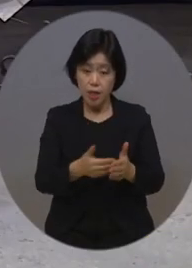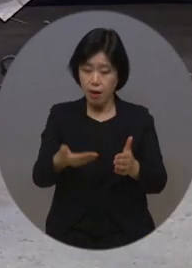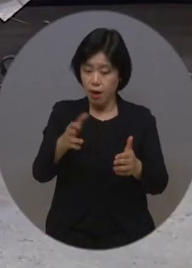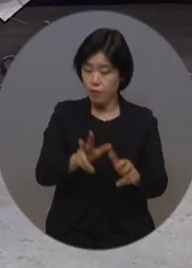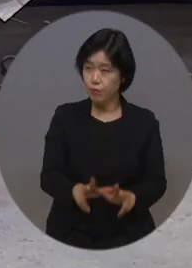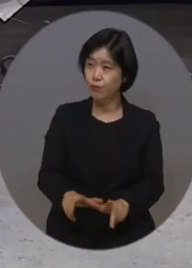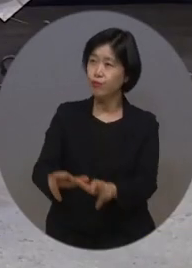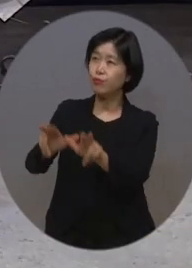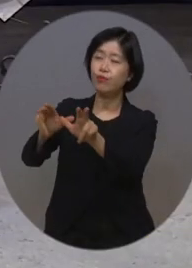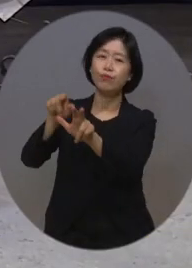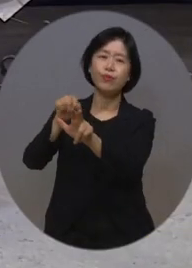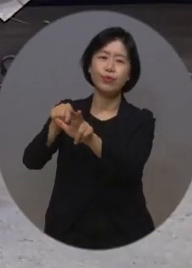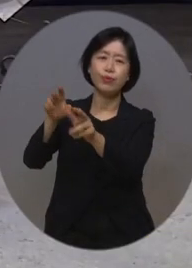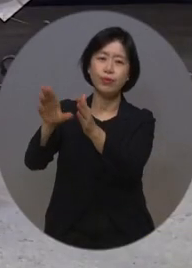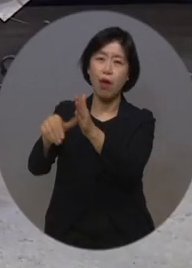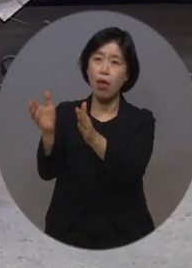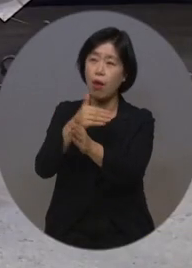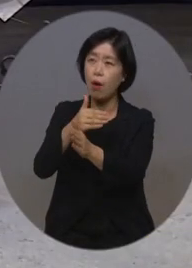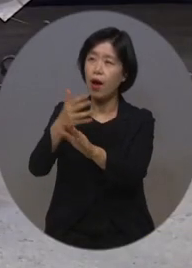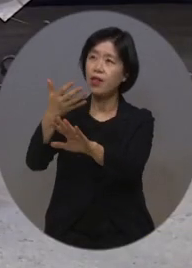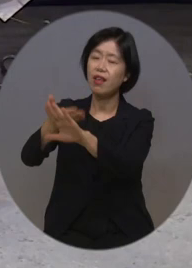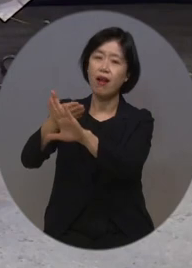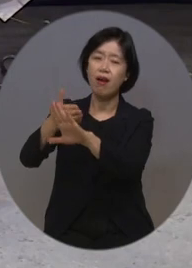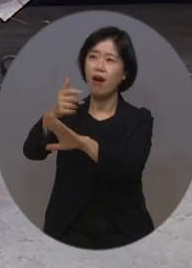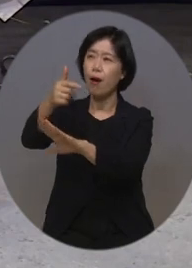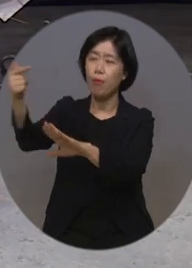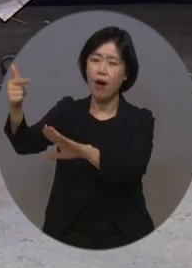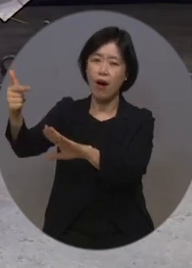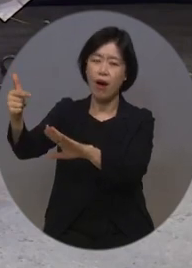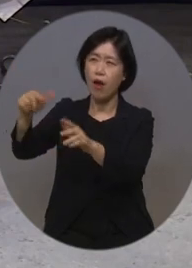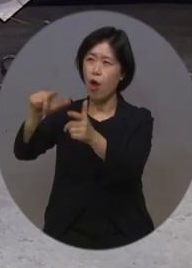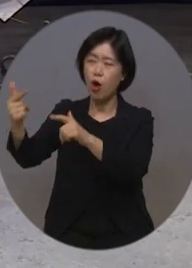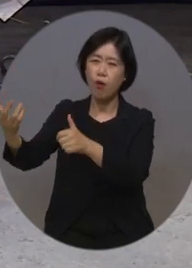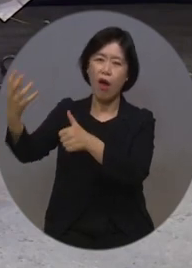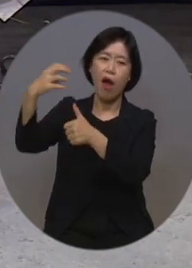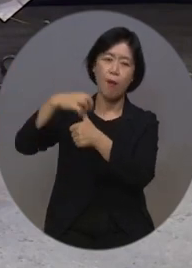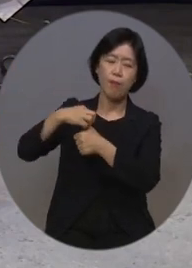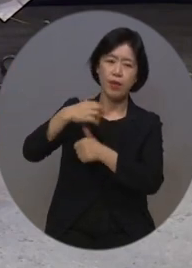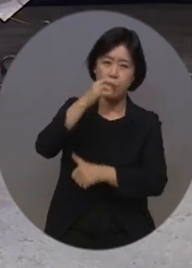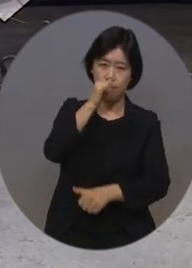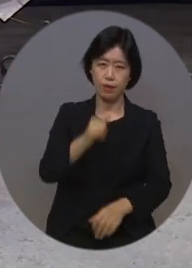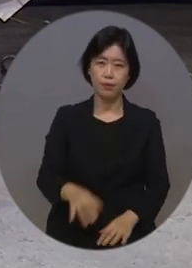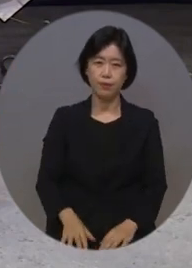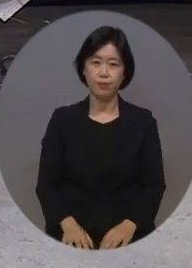순간부터 먹이사슬의 최하위에 위치합니다.